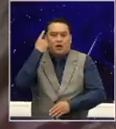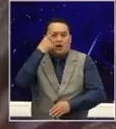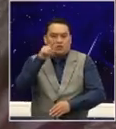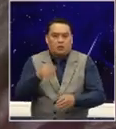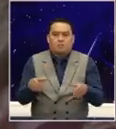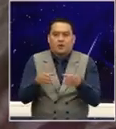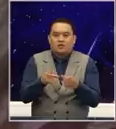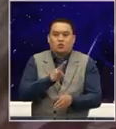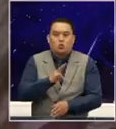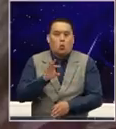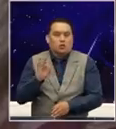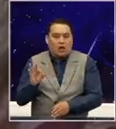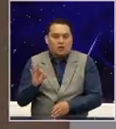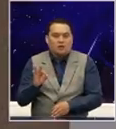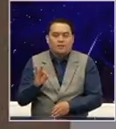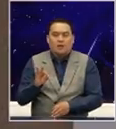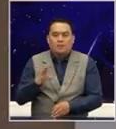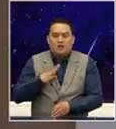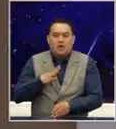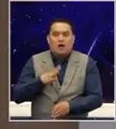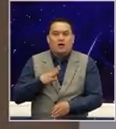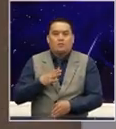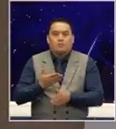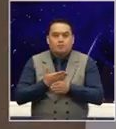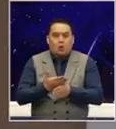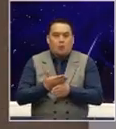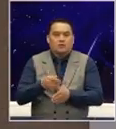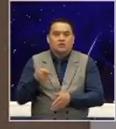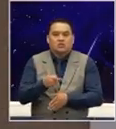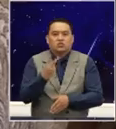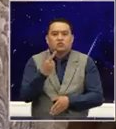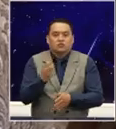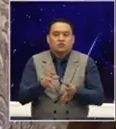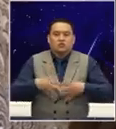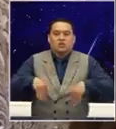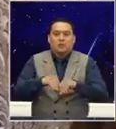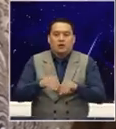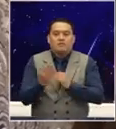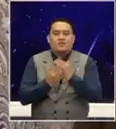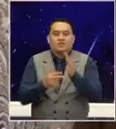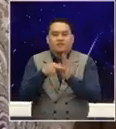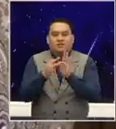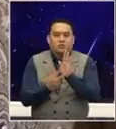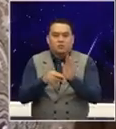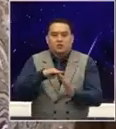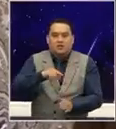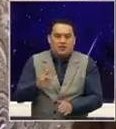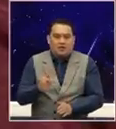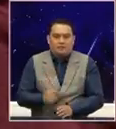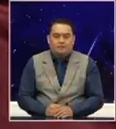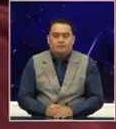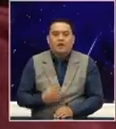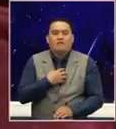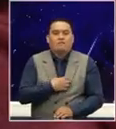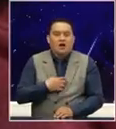инициированной партией «Нур-Отан», в Алматинском регионе была оказана помощь порядка 1200 семьям на сумму свыше 18,5 миллионов тенге.